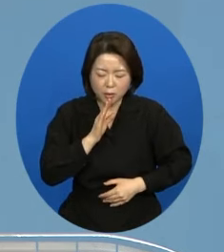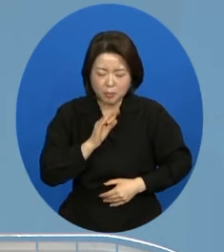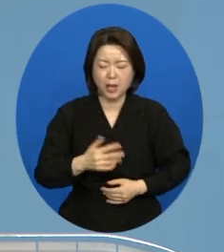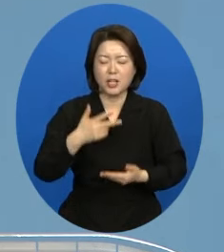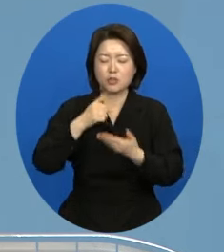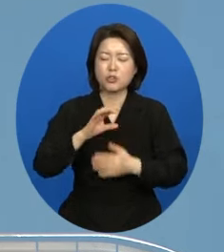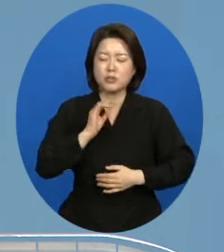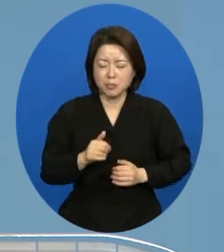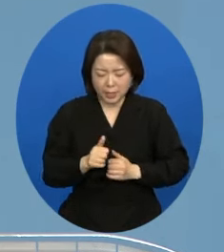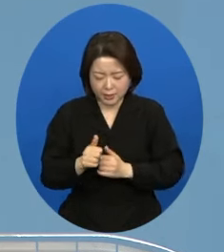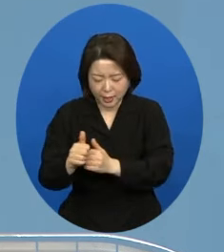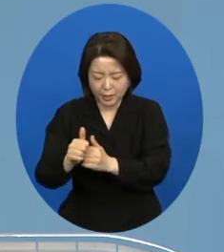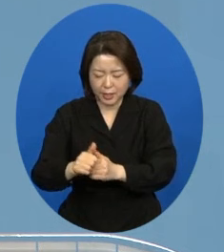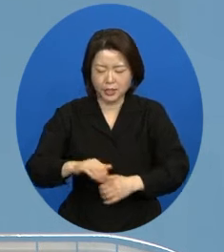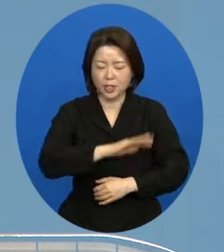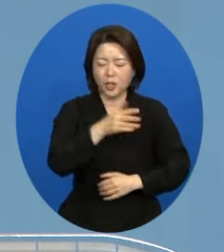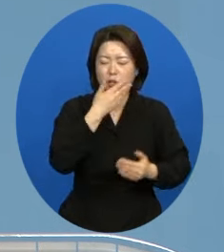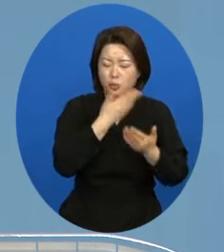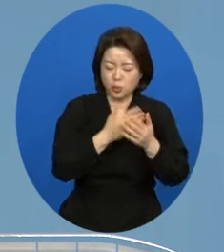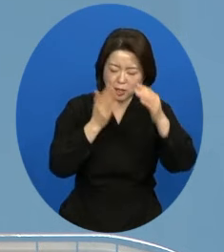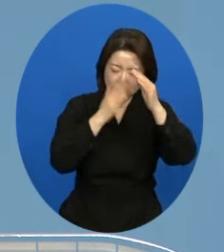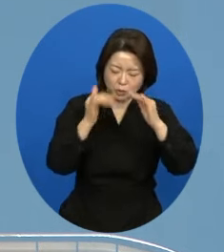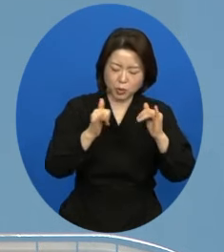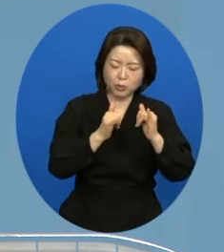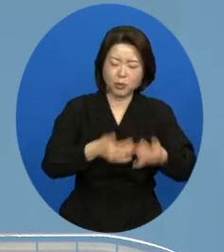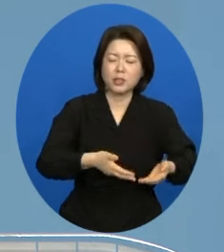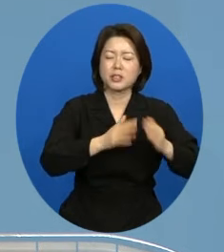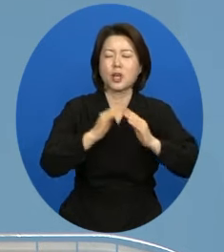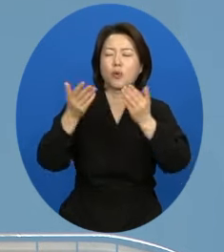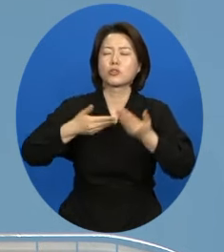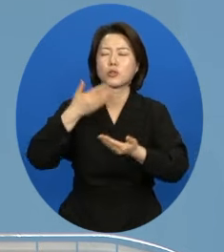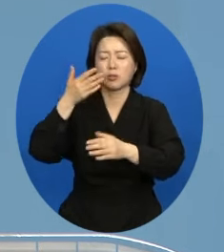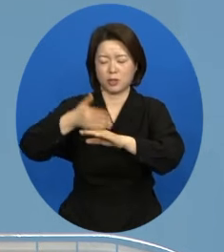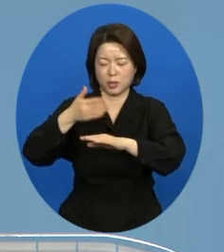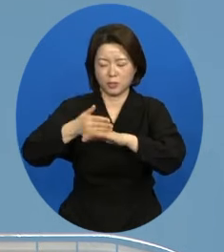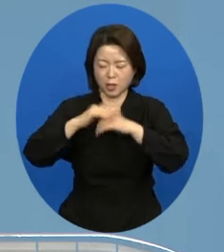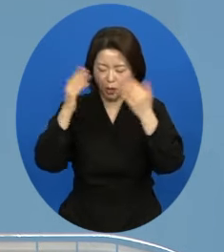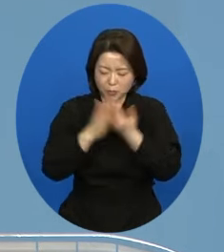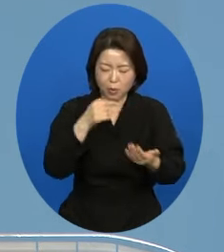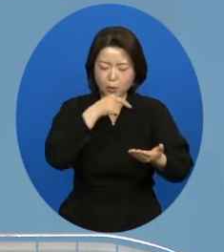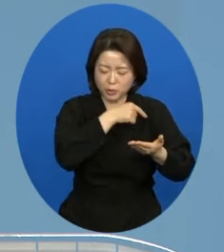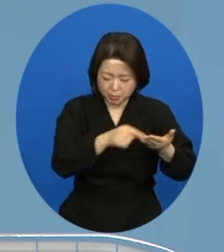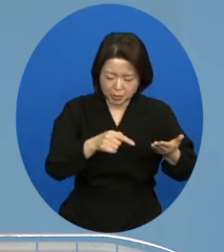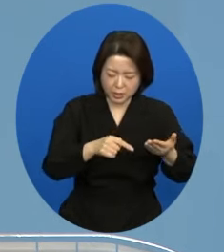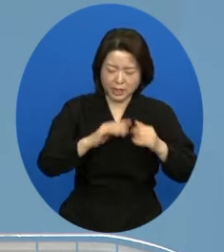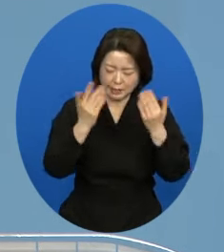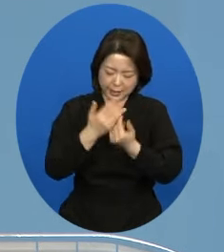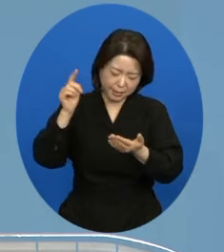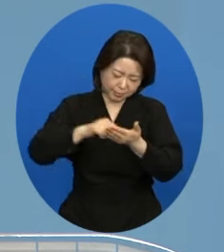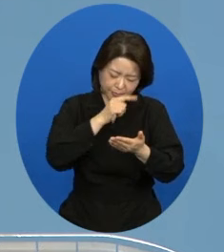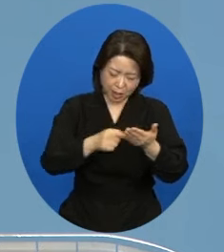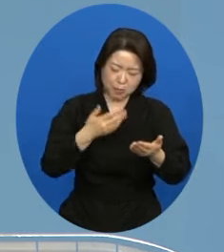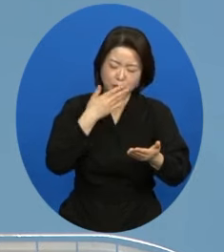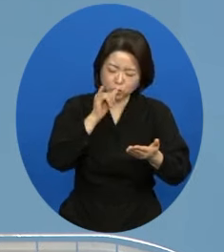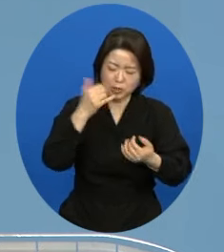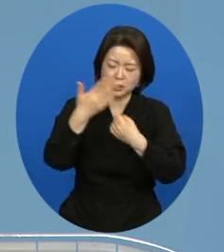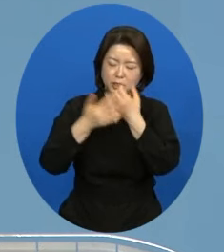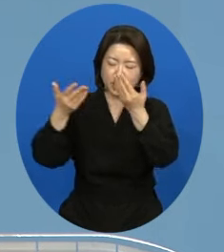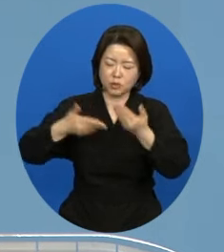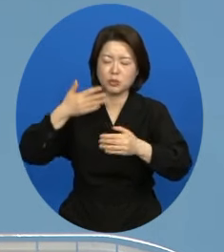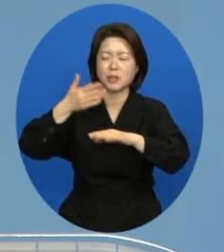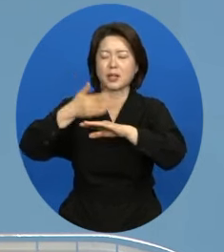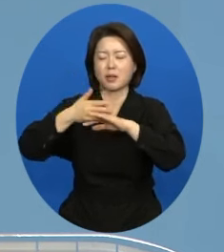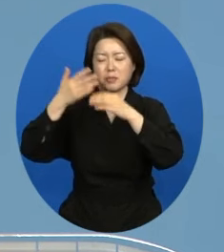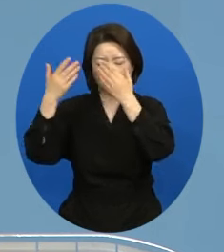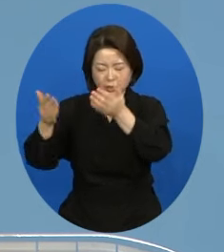따라가게 하는 귀한 성도들을 세우게 하심에 감사를 드리며 모든 빛도 하나님 다 갚을 수 있는 은혜 주심에 감사를